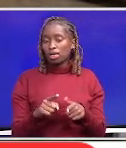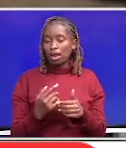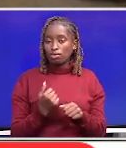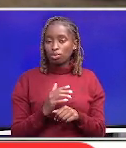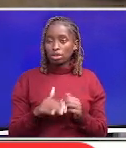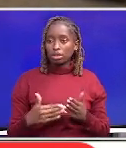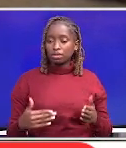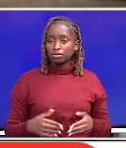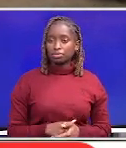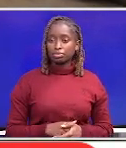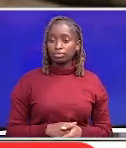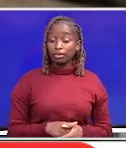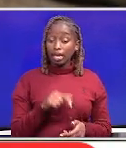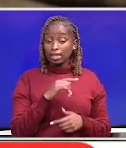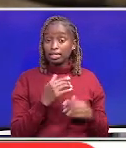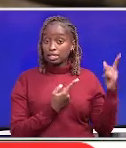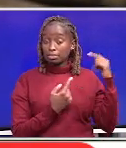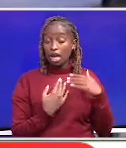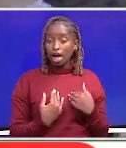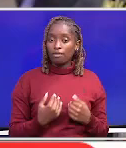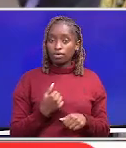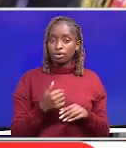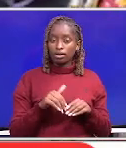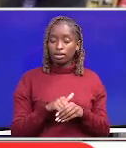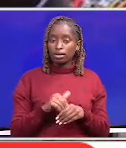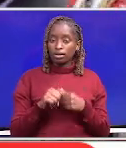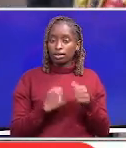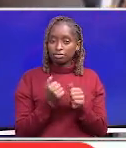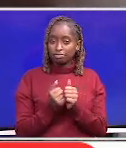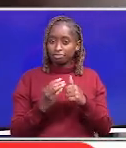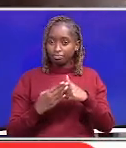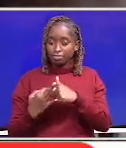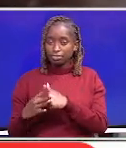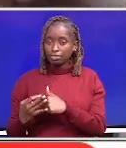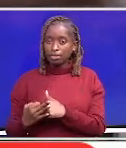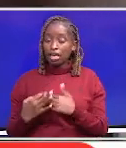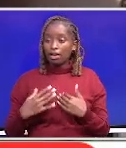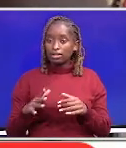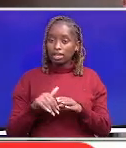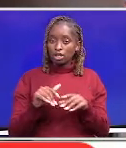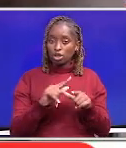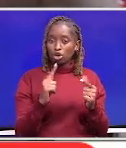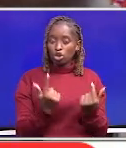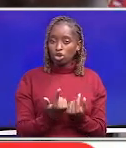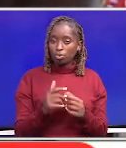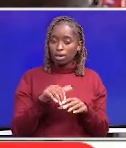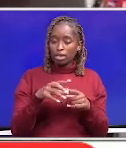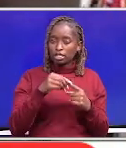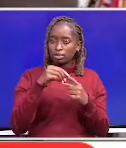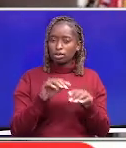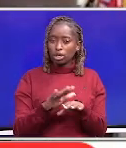kuanza mnamo mwaka 1800. Wanaopasha tohara huwekwa kwa vikundi maalum katika vifungu vya Mungu